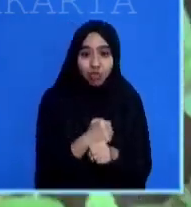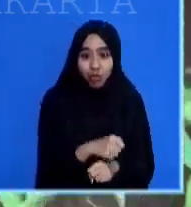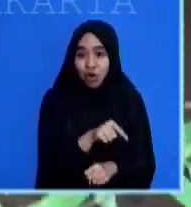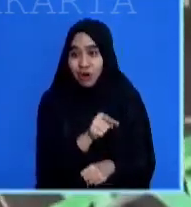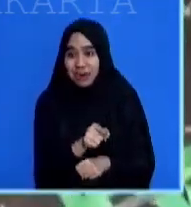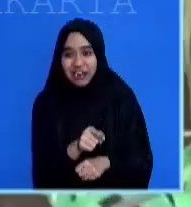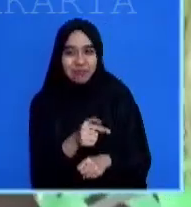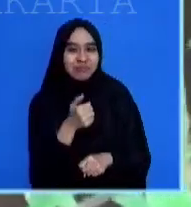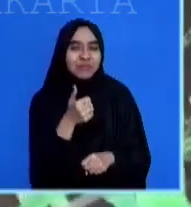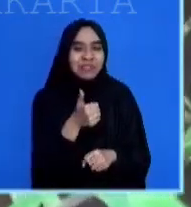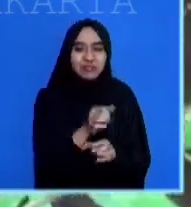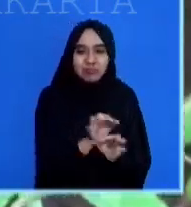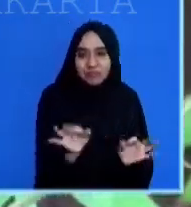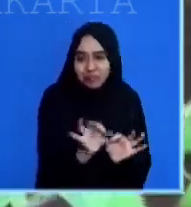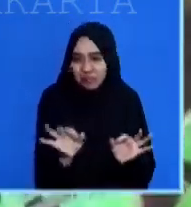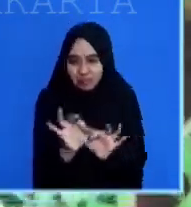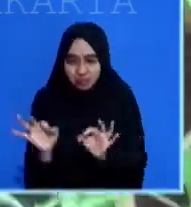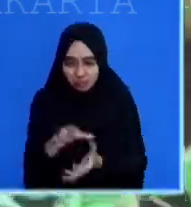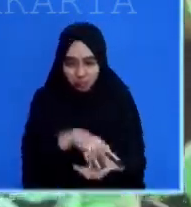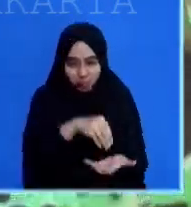wjipahket Gul